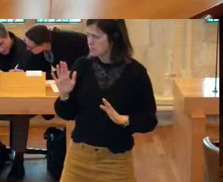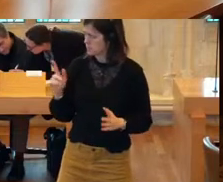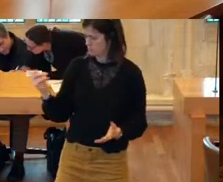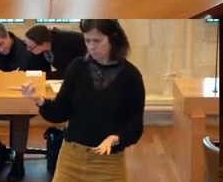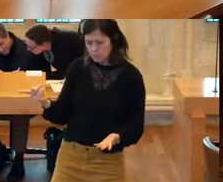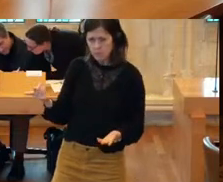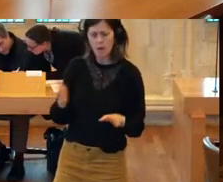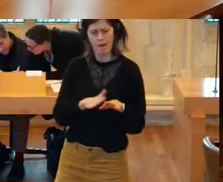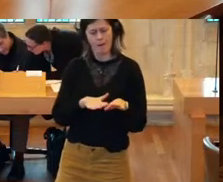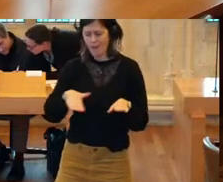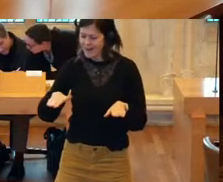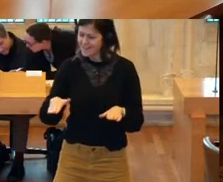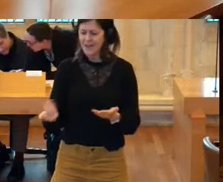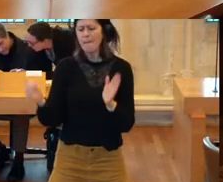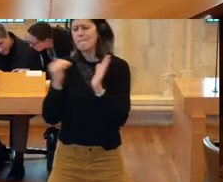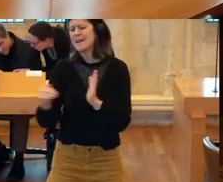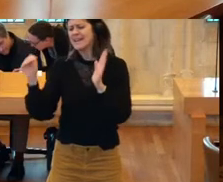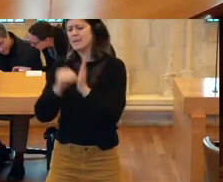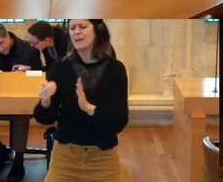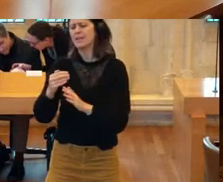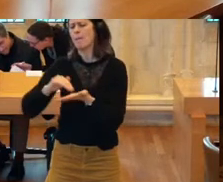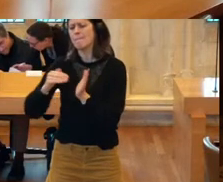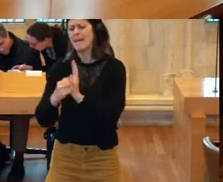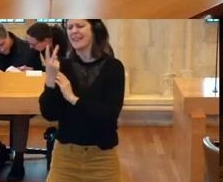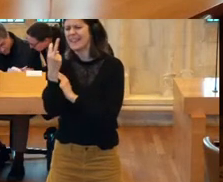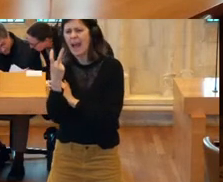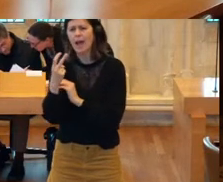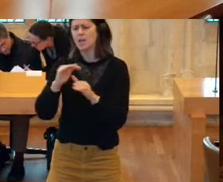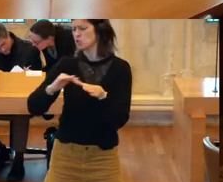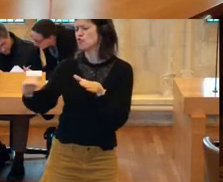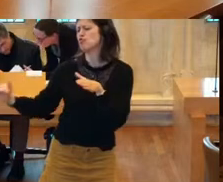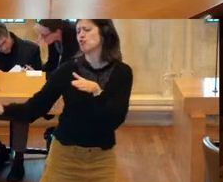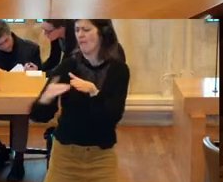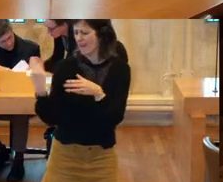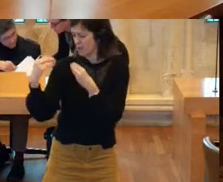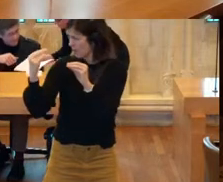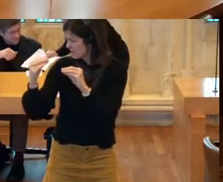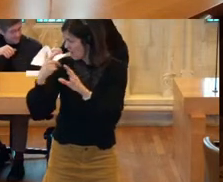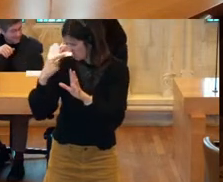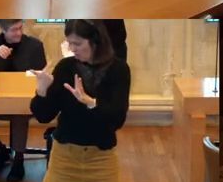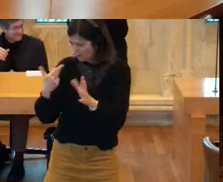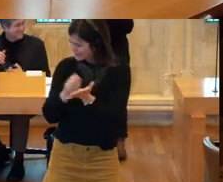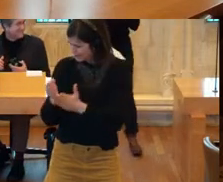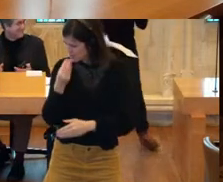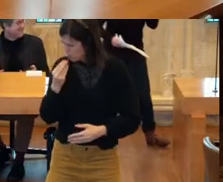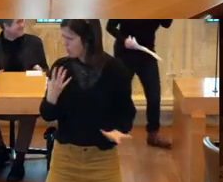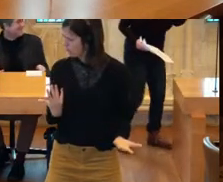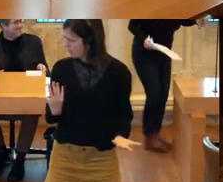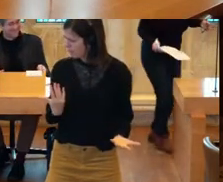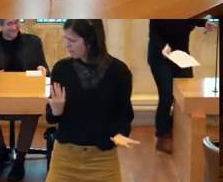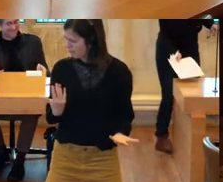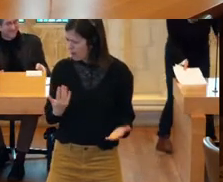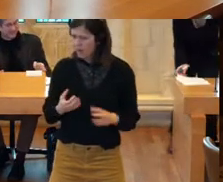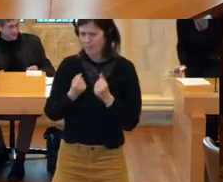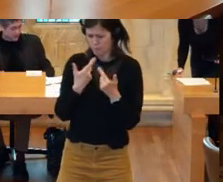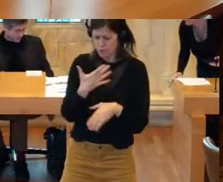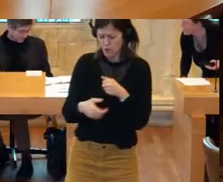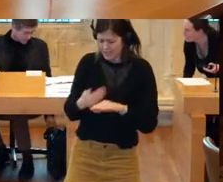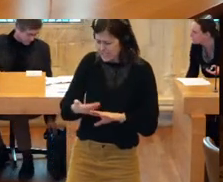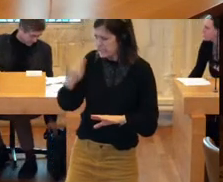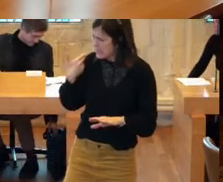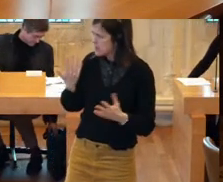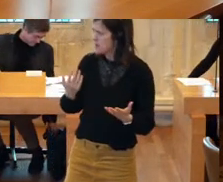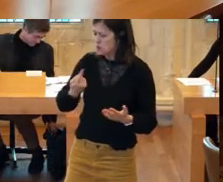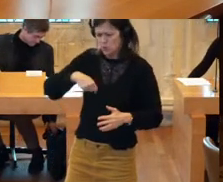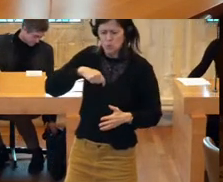rajouter des milliers de mètres carrés de surface commerciale à cette situation alors que, depuis de nombreuses années, nous avons